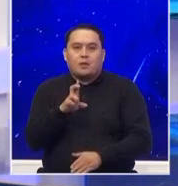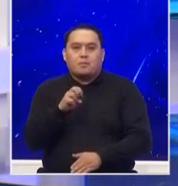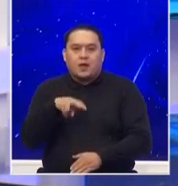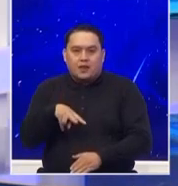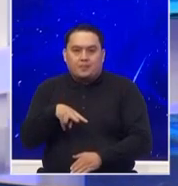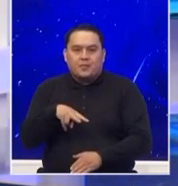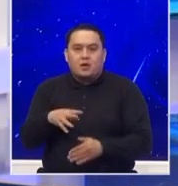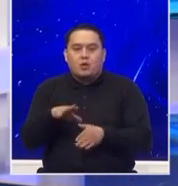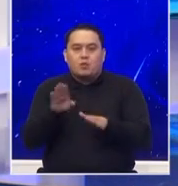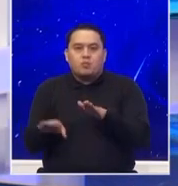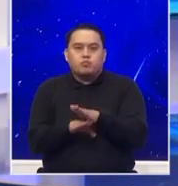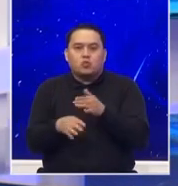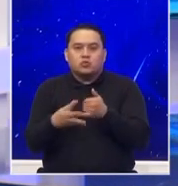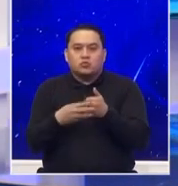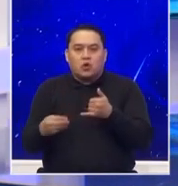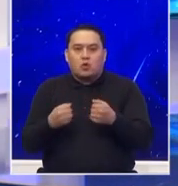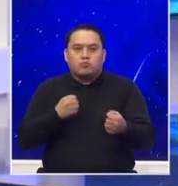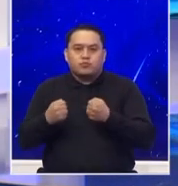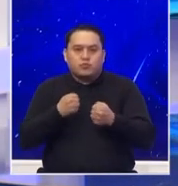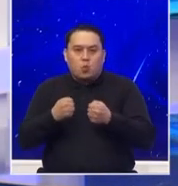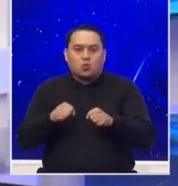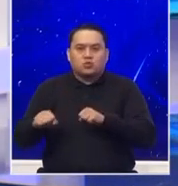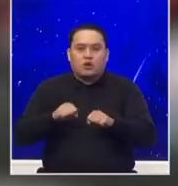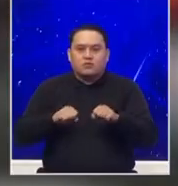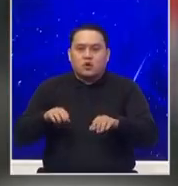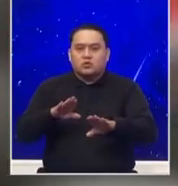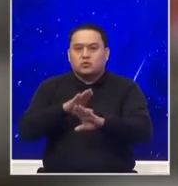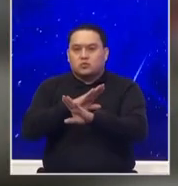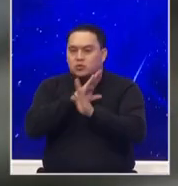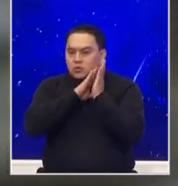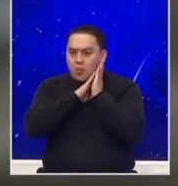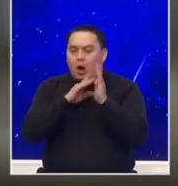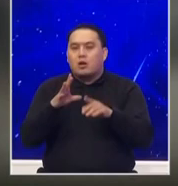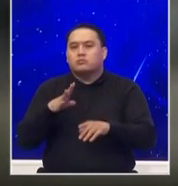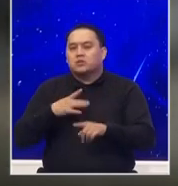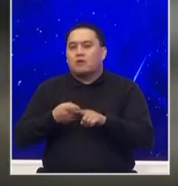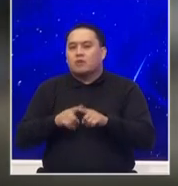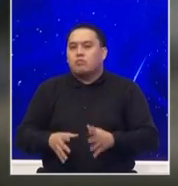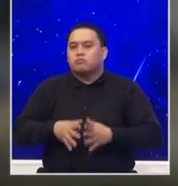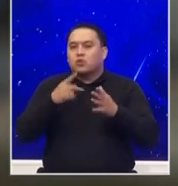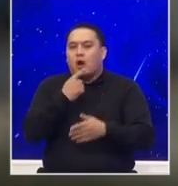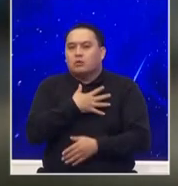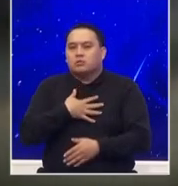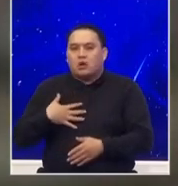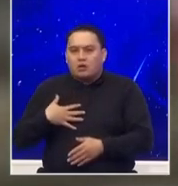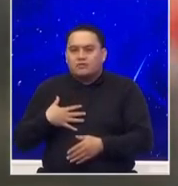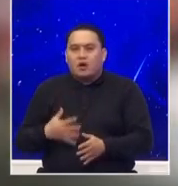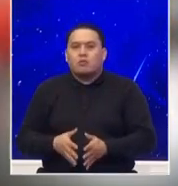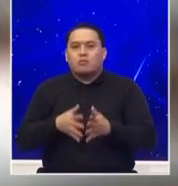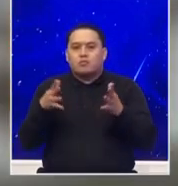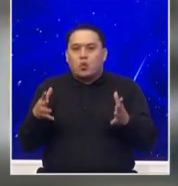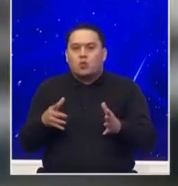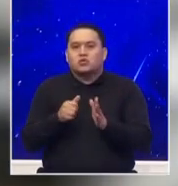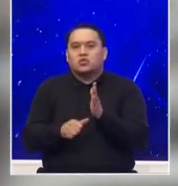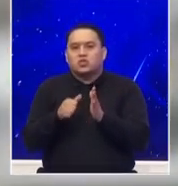балла. Подземные толчки произошли после полуночи. Люди уже спали. Этим объясняется высокое количество пострадавших. Пока известно о более